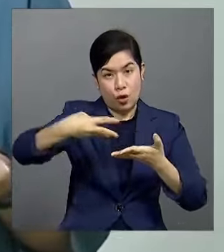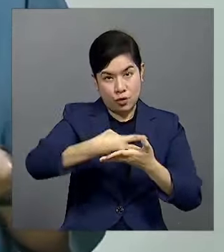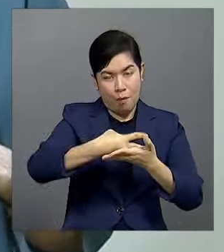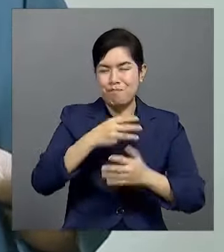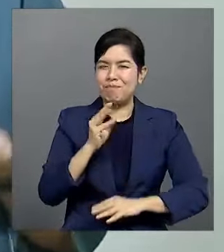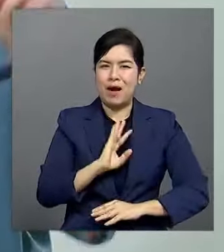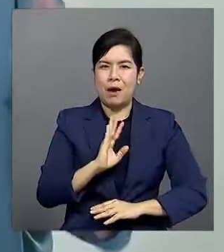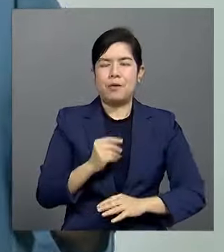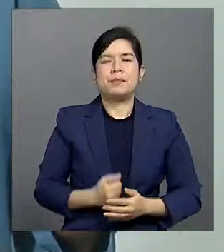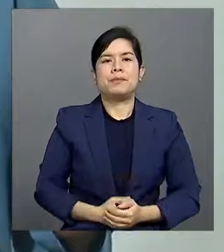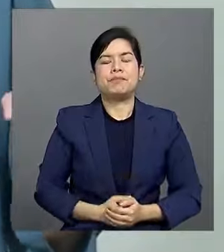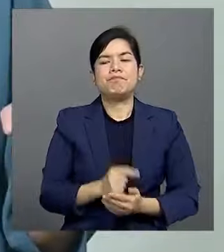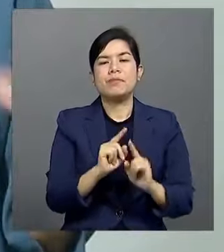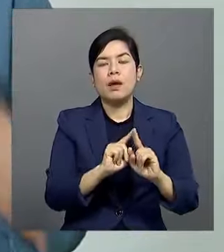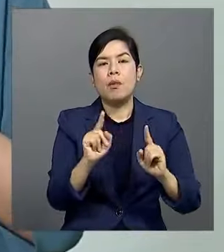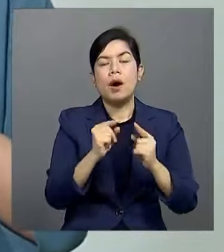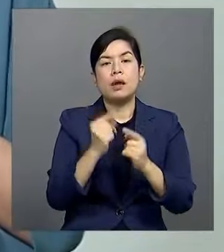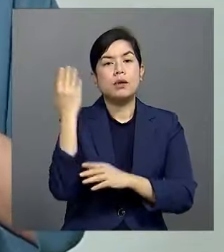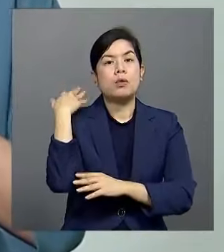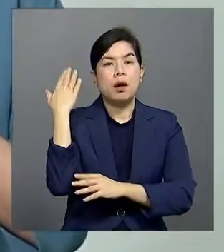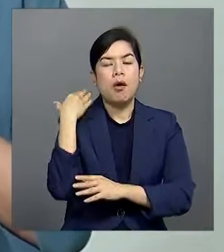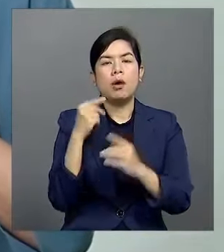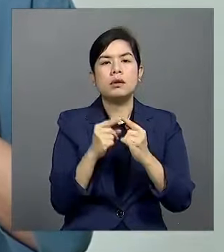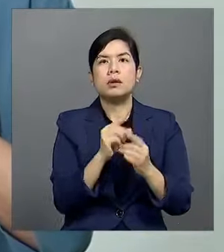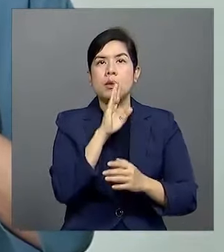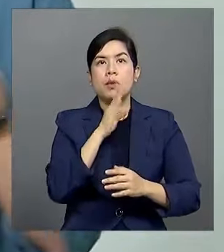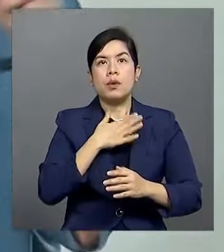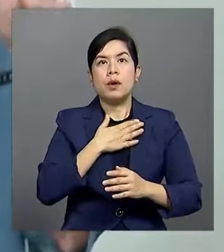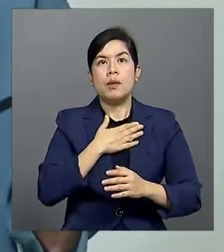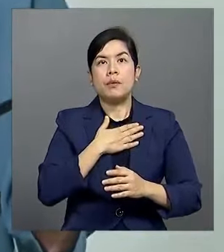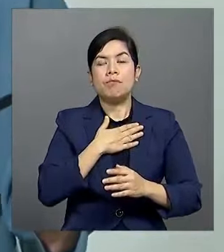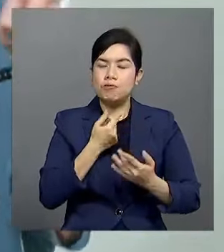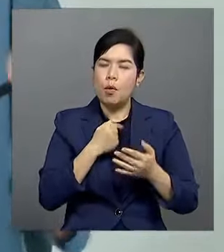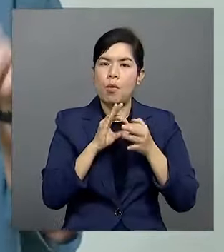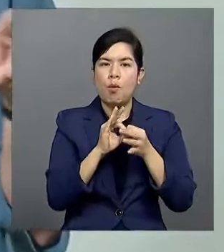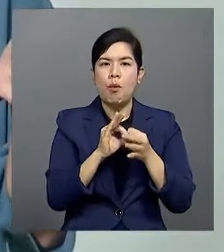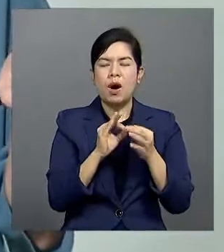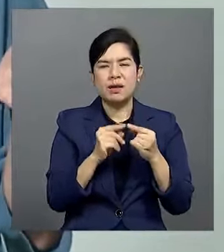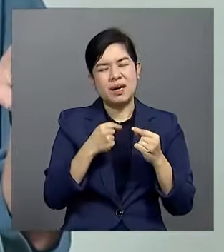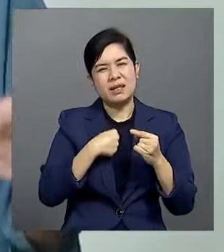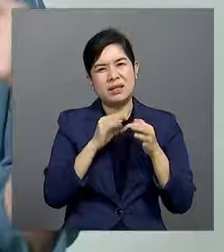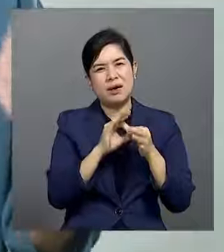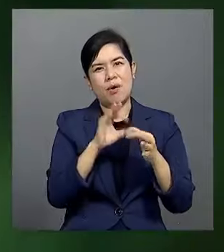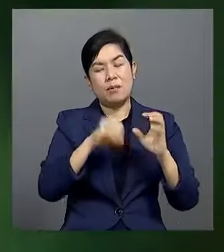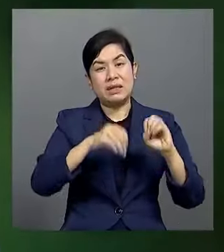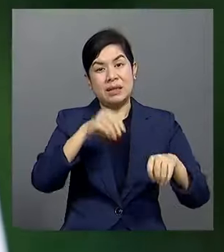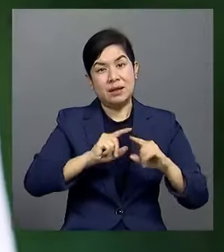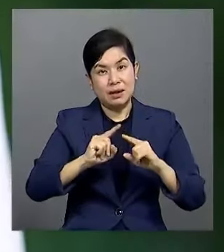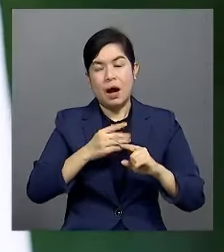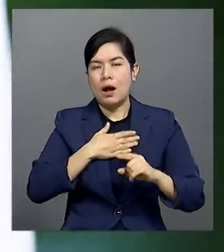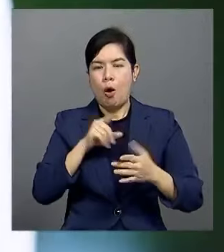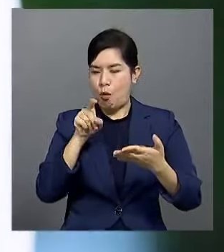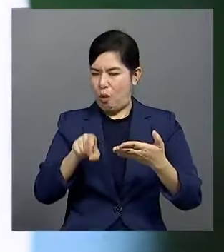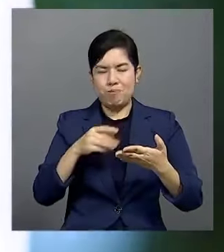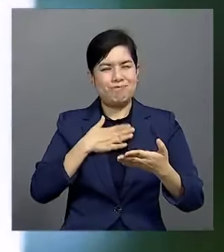ที่ผ่านมาเนี่ยเราต้องเลือกว่าถ้าเราเป็นสายที่คนห่วงเรื่องขยะใช่ไหมเราจะกดเลือกไม่รับช้อนซ่อมนะเพราะเราทานที่บ้านหรือว่าท